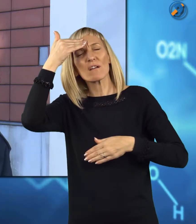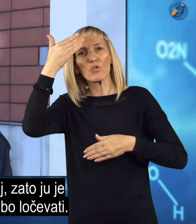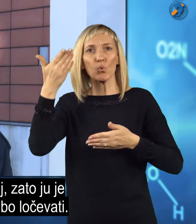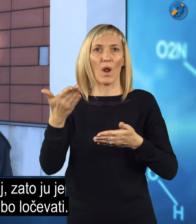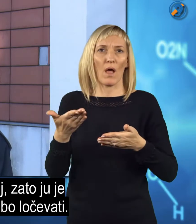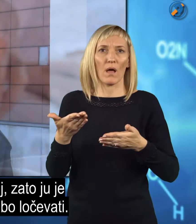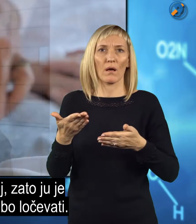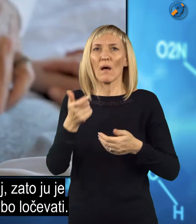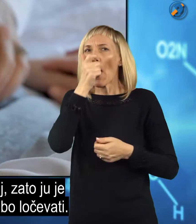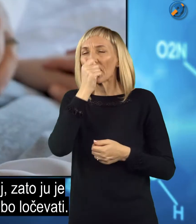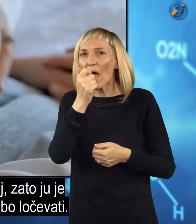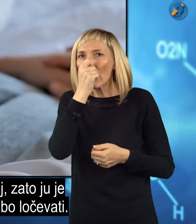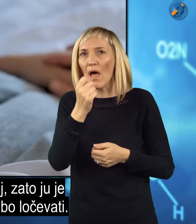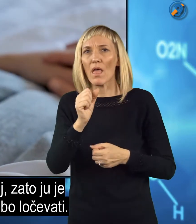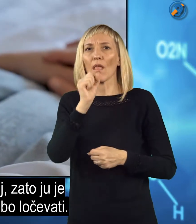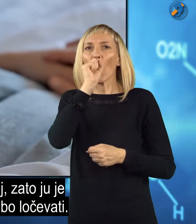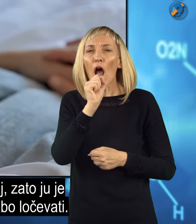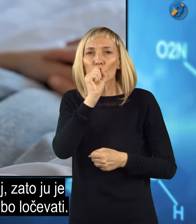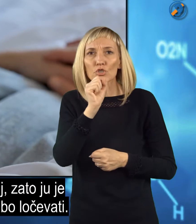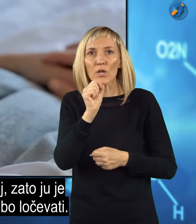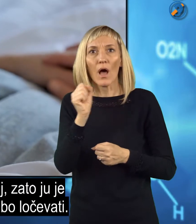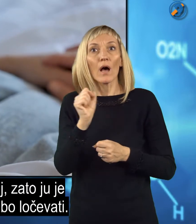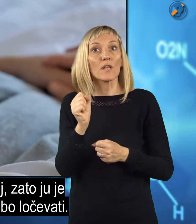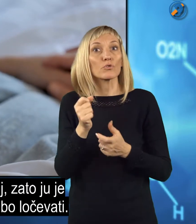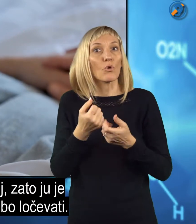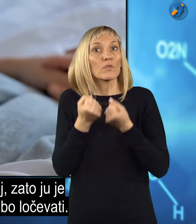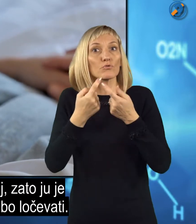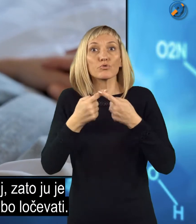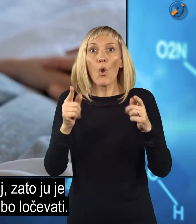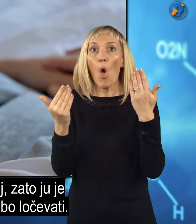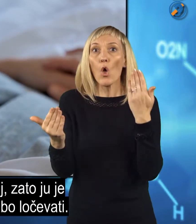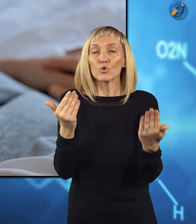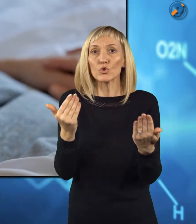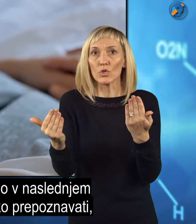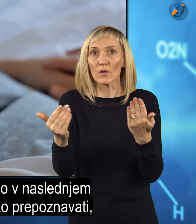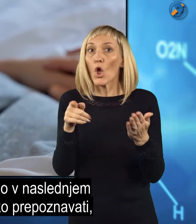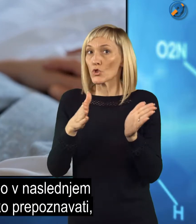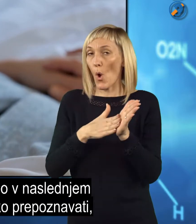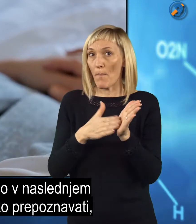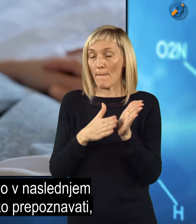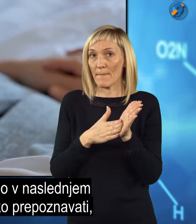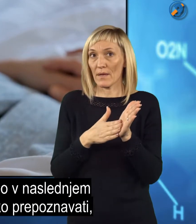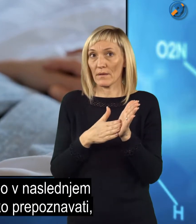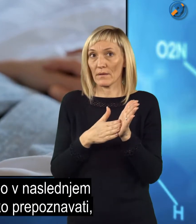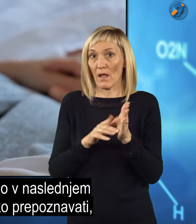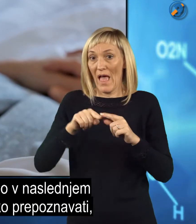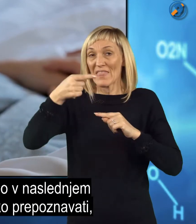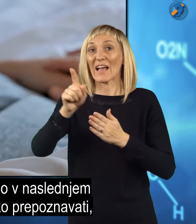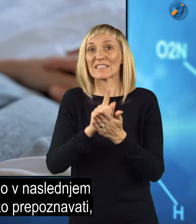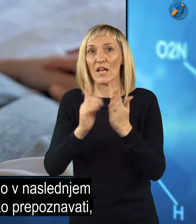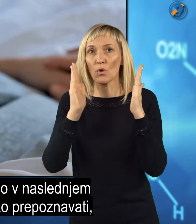temperatura, nahod, kašelj, zato jih je težko med sabo ločevati. Kar pomeni, da bo v